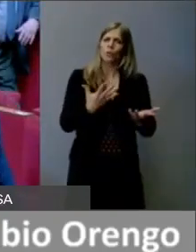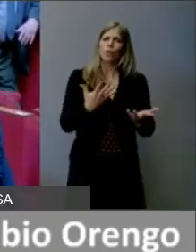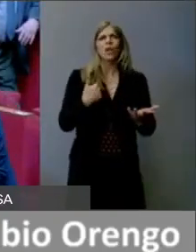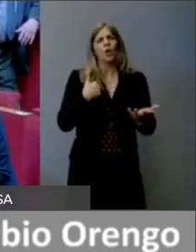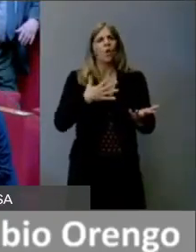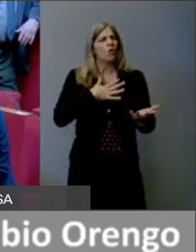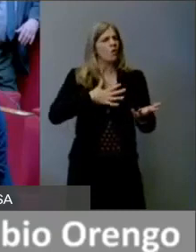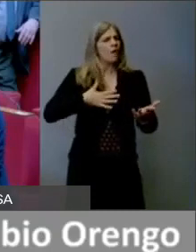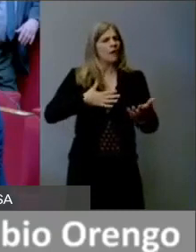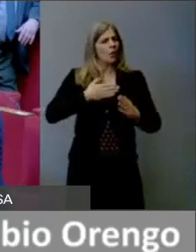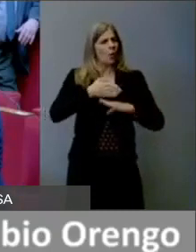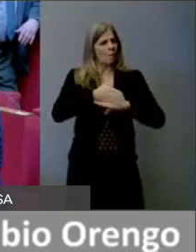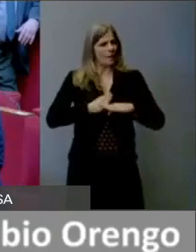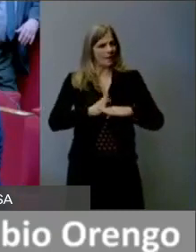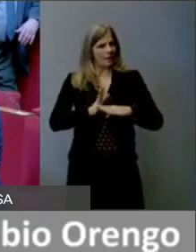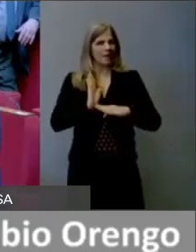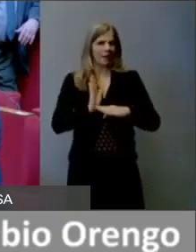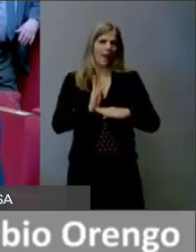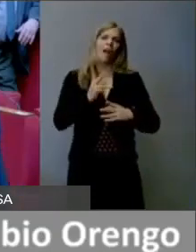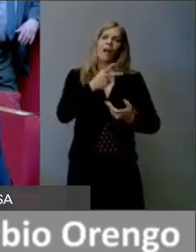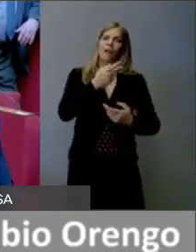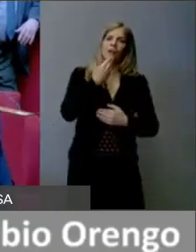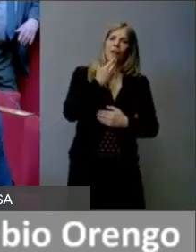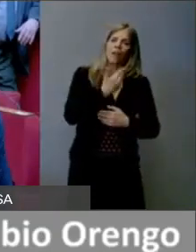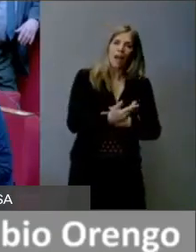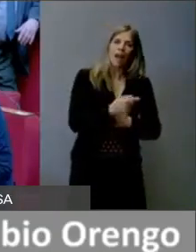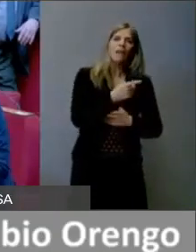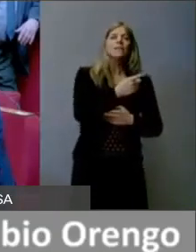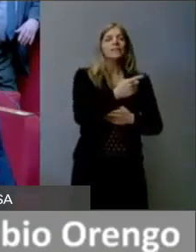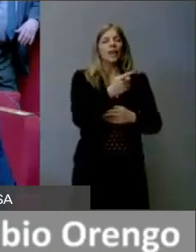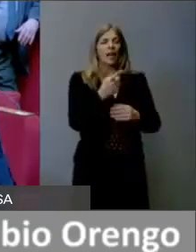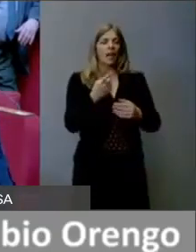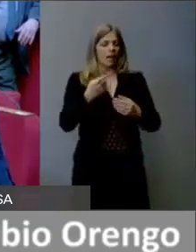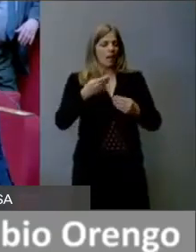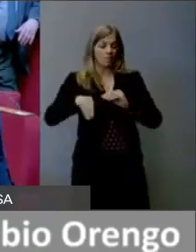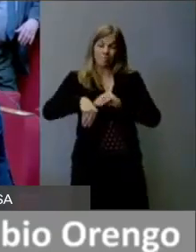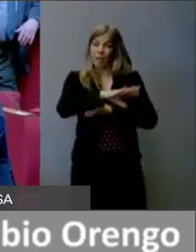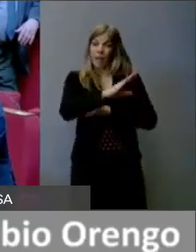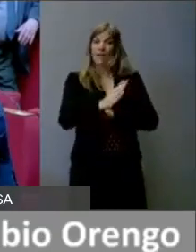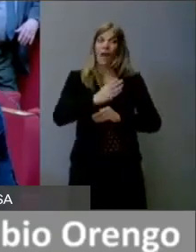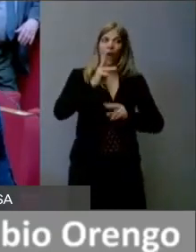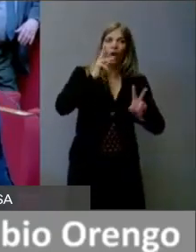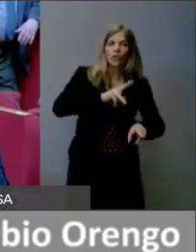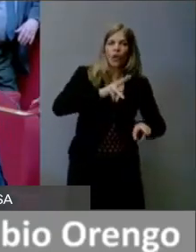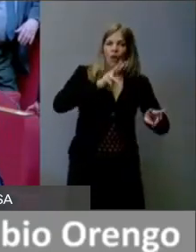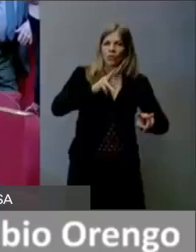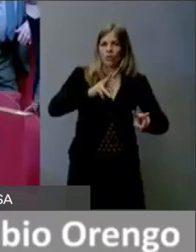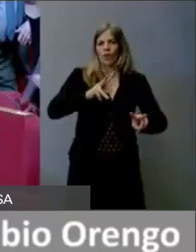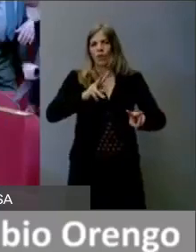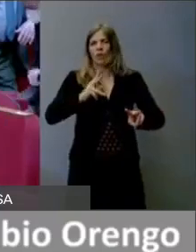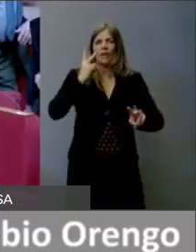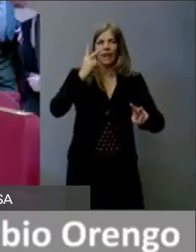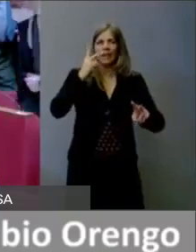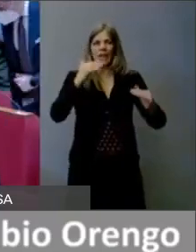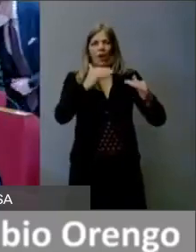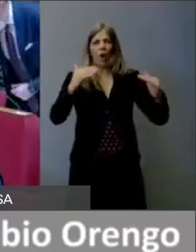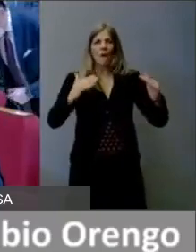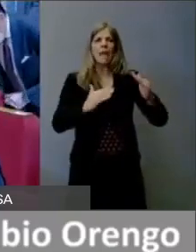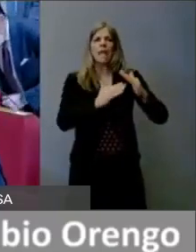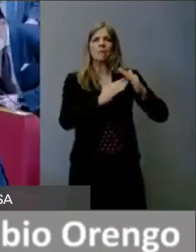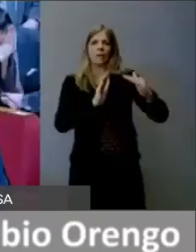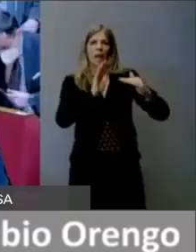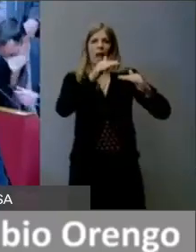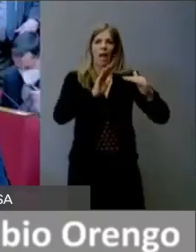parzialmente soddisfatto. La ringrazio di questi eventuali sopralluoghi per vedere appunto se non ci saranno superamenti